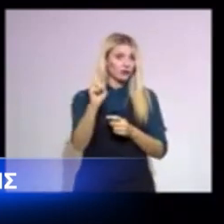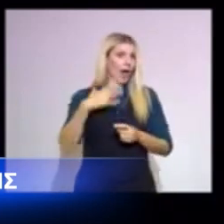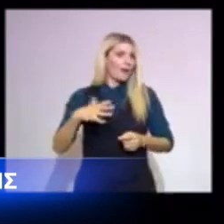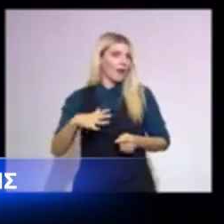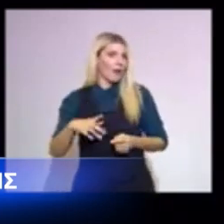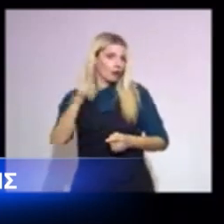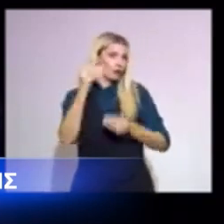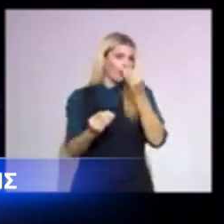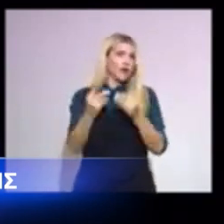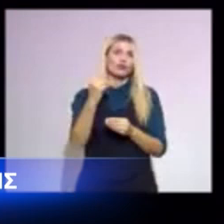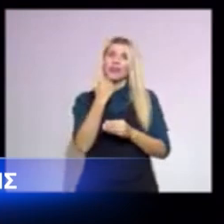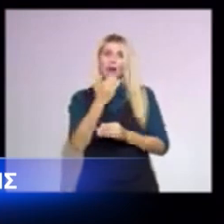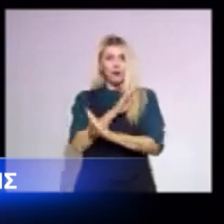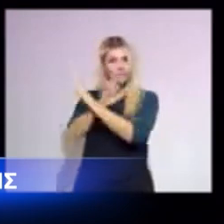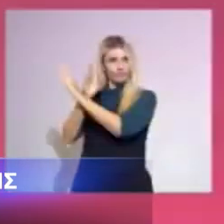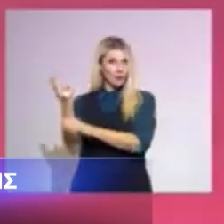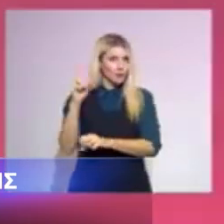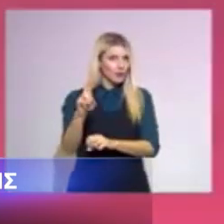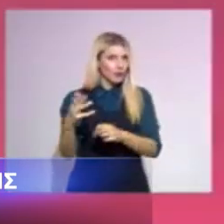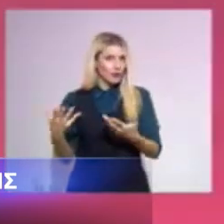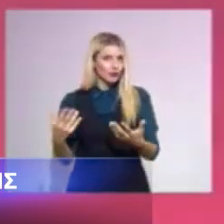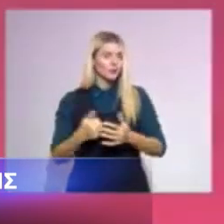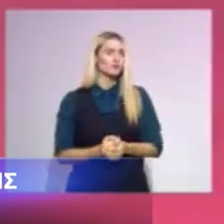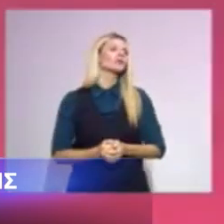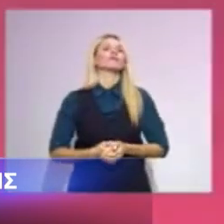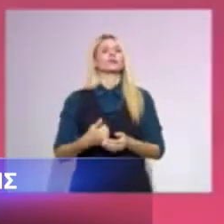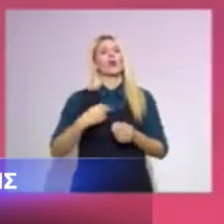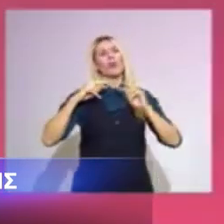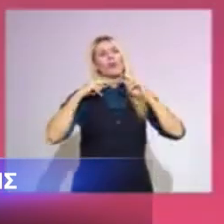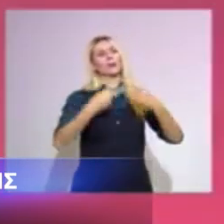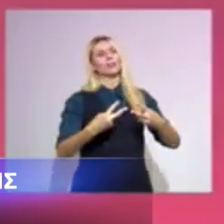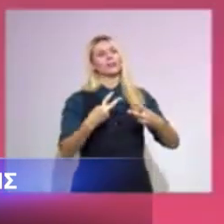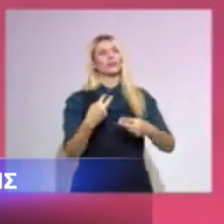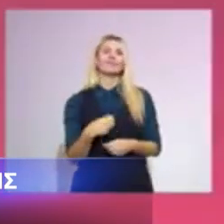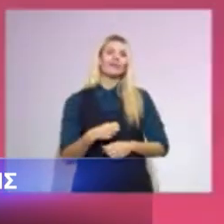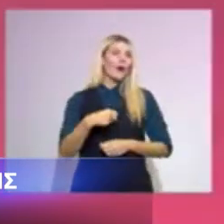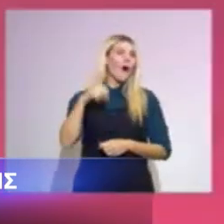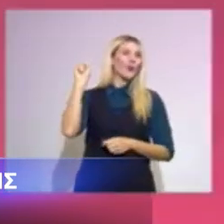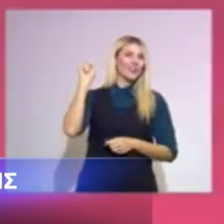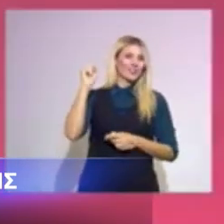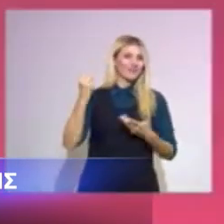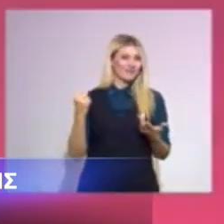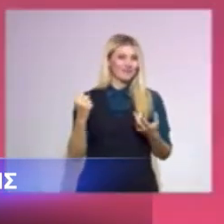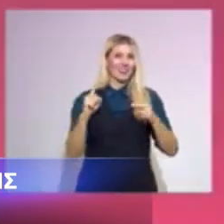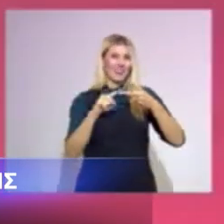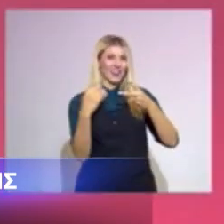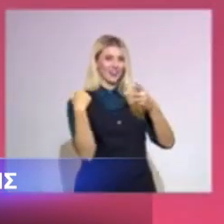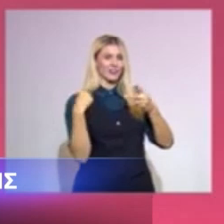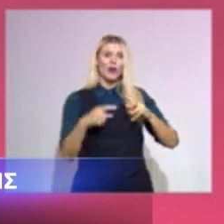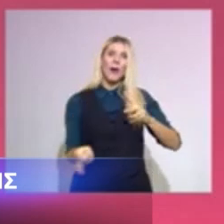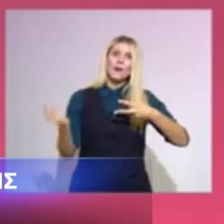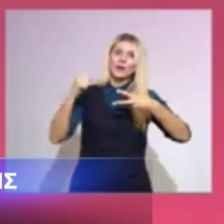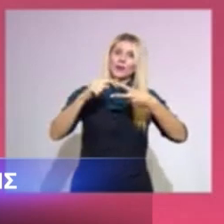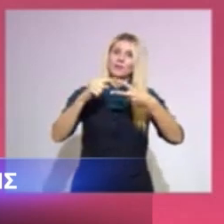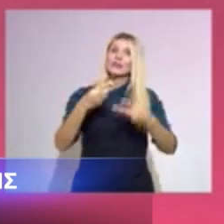νέας ηγεσίας. Θα ξεκινήσω από το τελευταίο. Η απάντηση είναι όχι. Τώρα για το πρώτο, κοιτάξτε να δείτε.